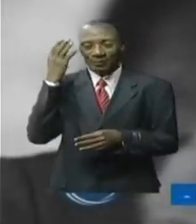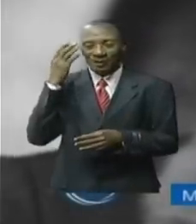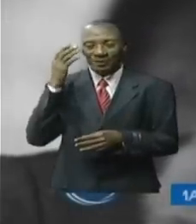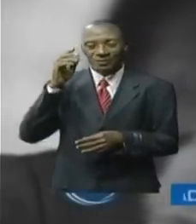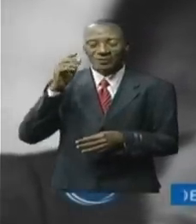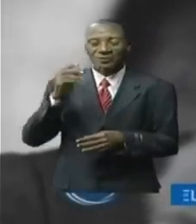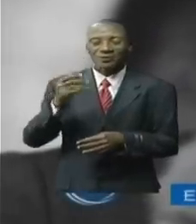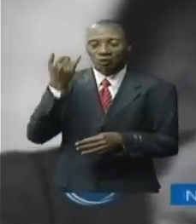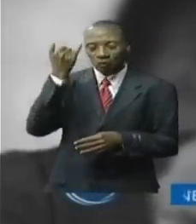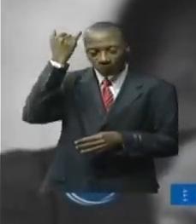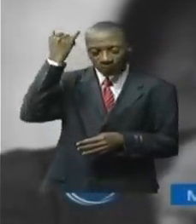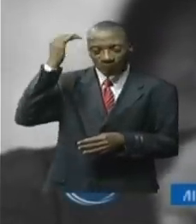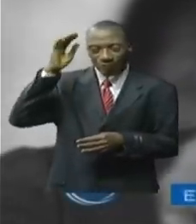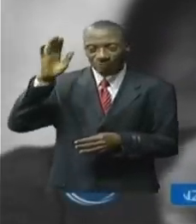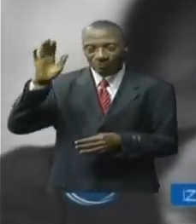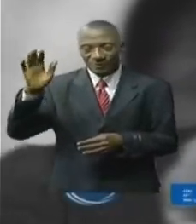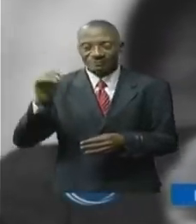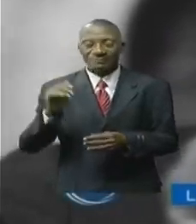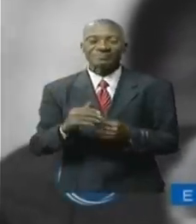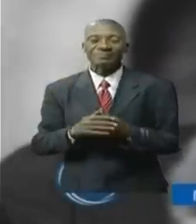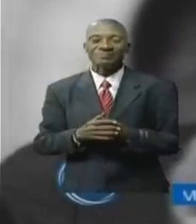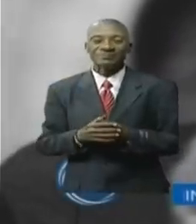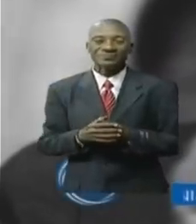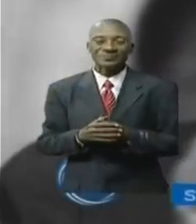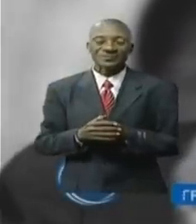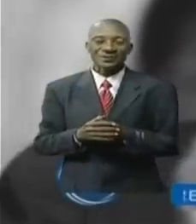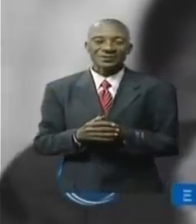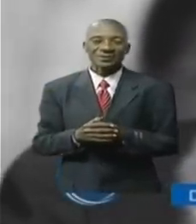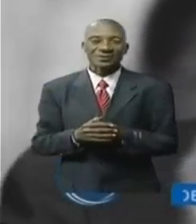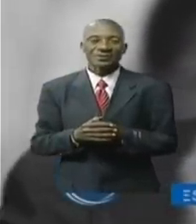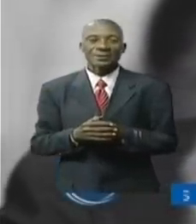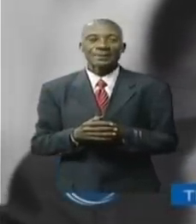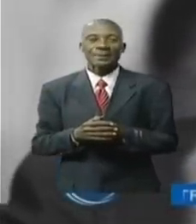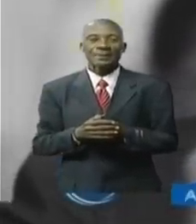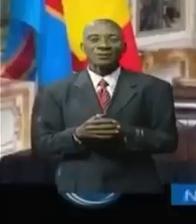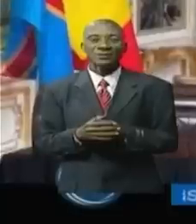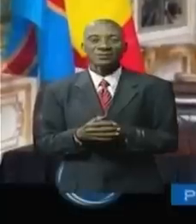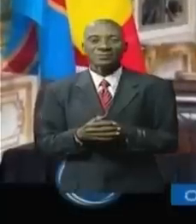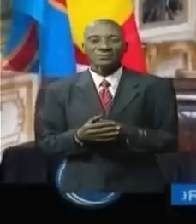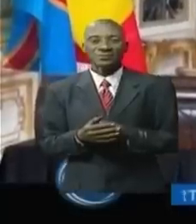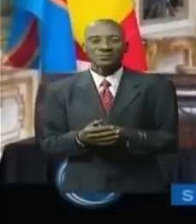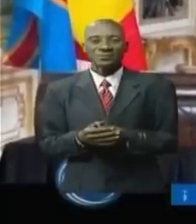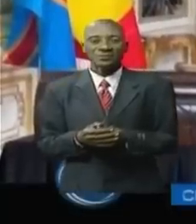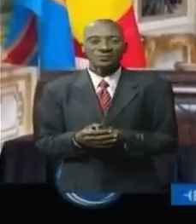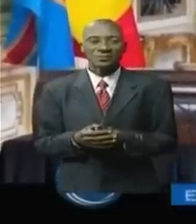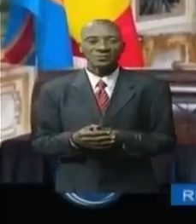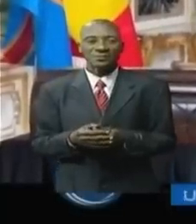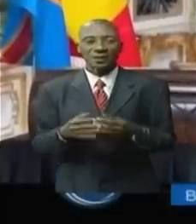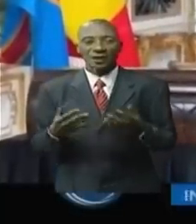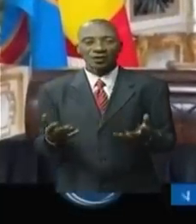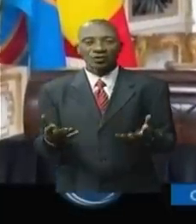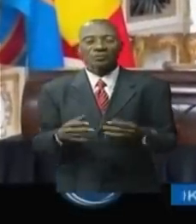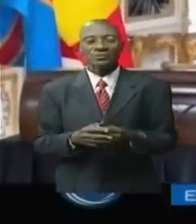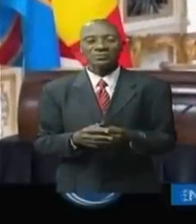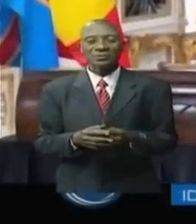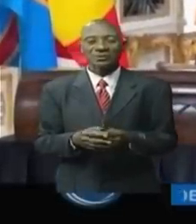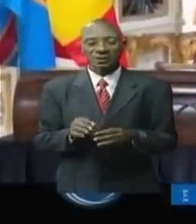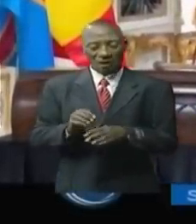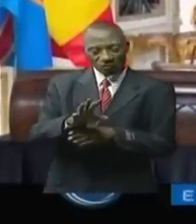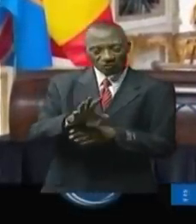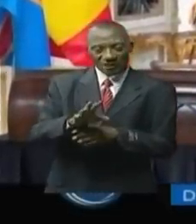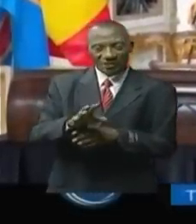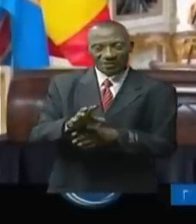Emery Lumumba, notre héros national. Mandaté par le président de la